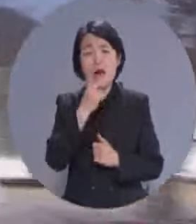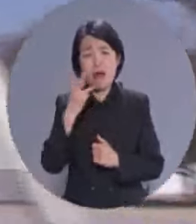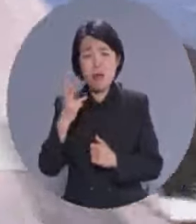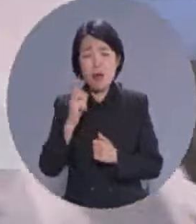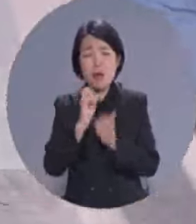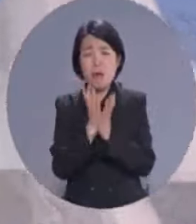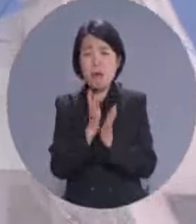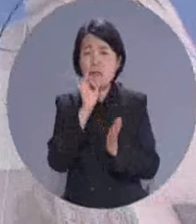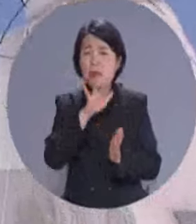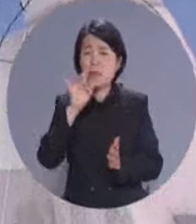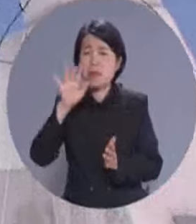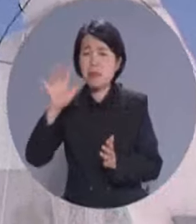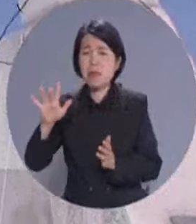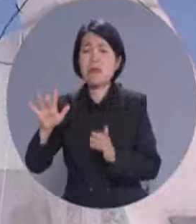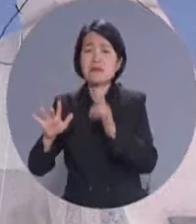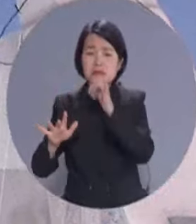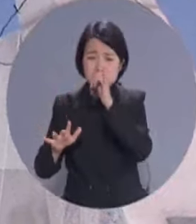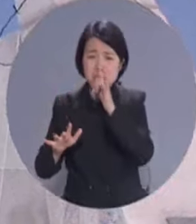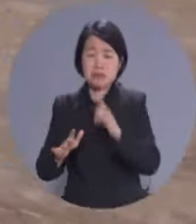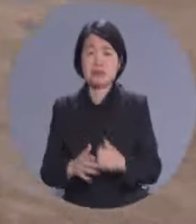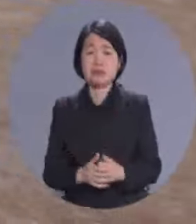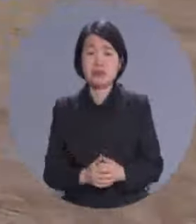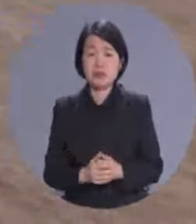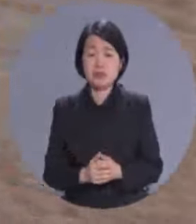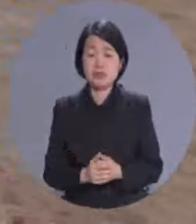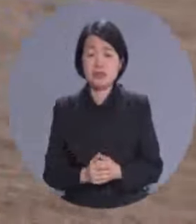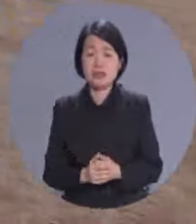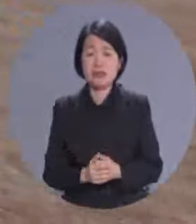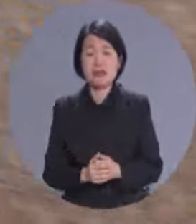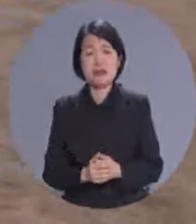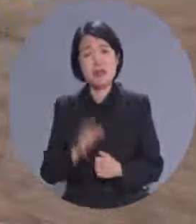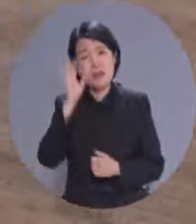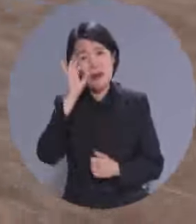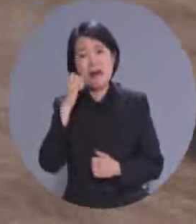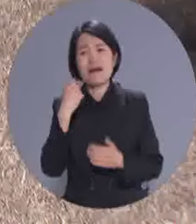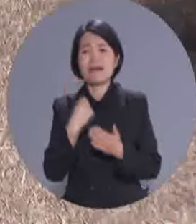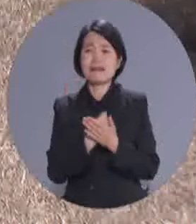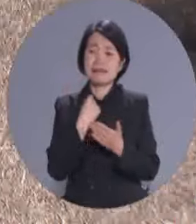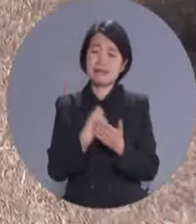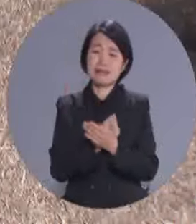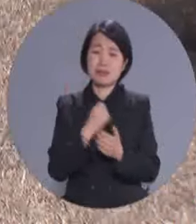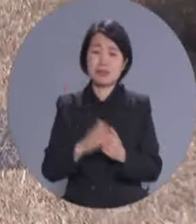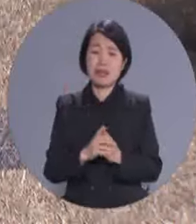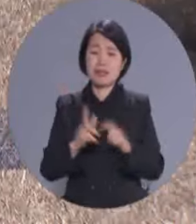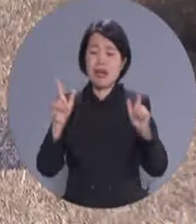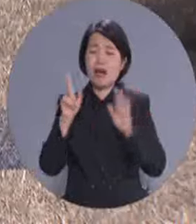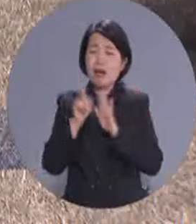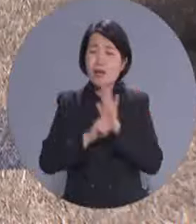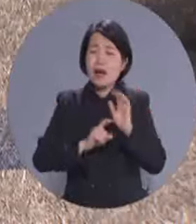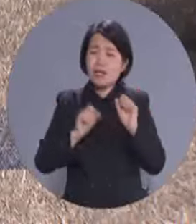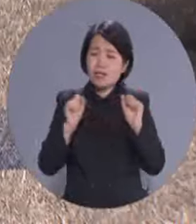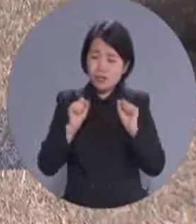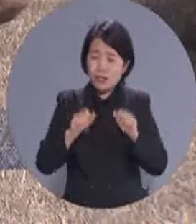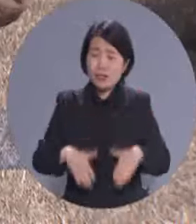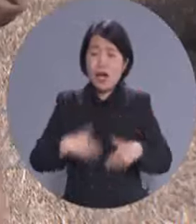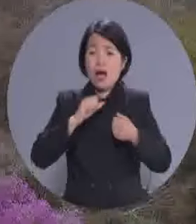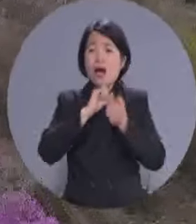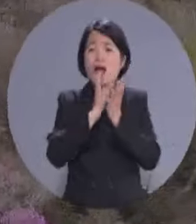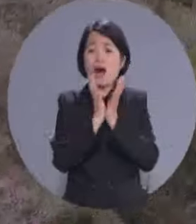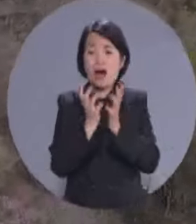그루에만 벚꽃이 듬성듬성 피었습니다. 시민들은 아쉬운 마음입니다. 날이 이렇게 추워서 그래요, 갑자기. 따뜻하면